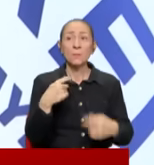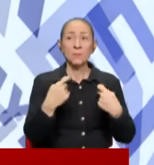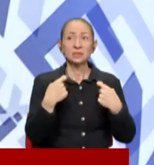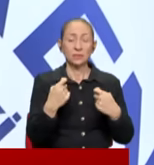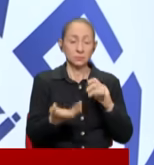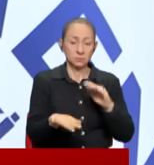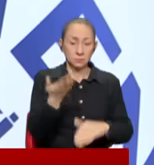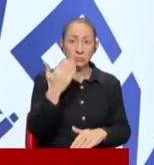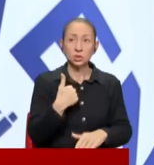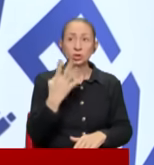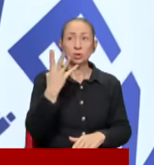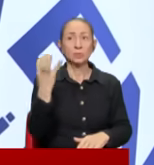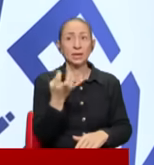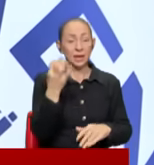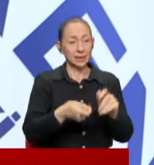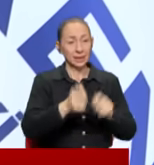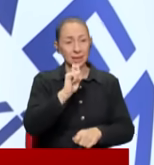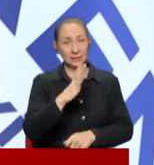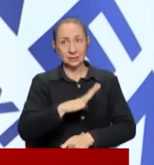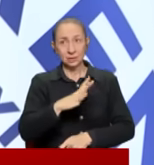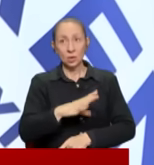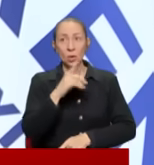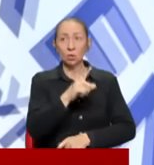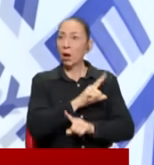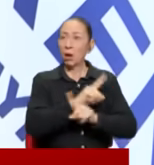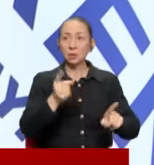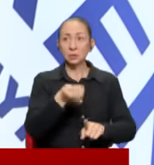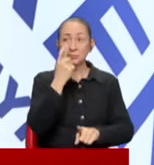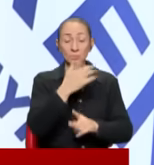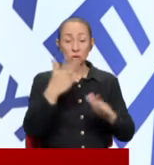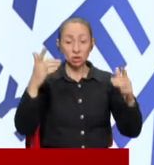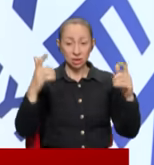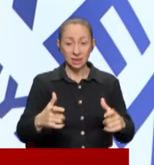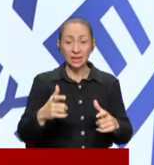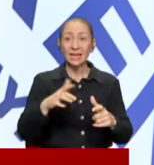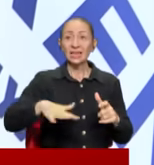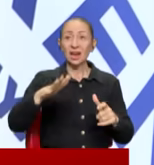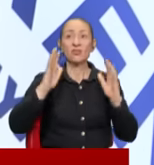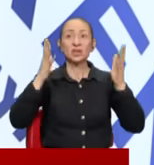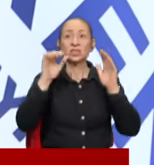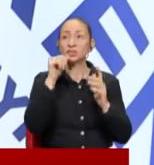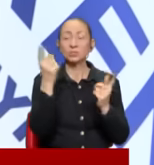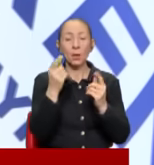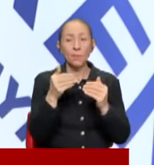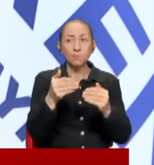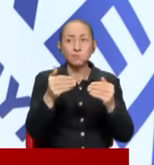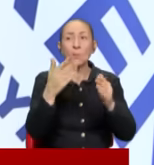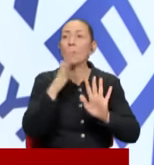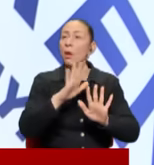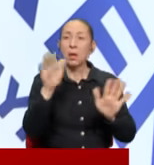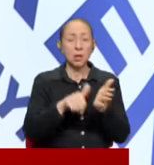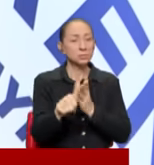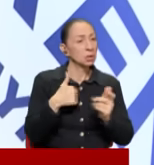Maliyetler arttı. Biz de 4 milyar kredi talebinde bulunduk. O da reddedildi. Bir büyük şehrin genel faaliyetlerinin hiçbirisinde aksama yok. Hepsine